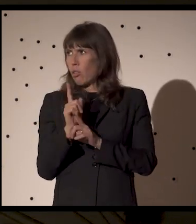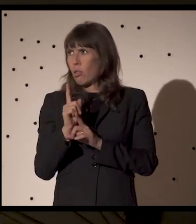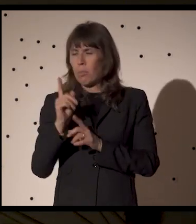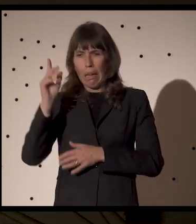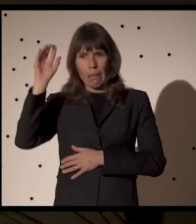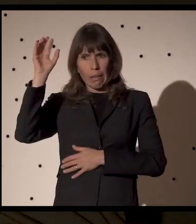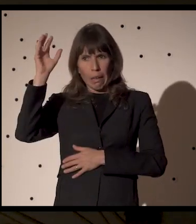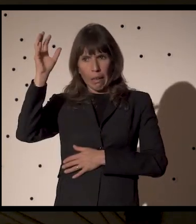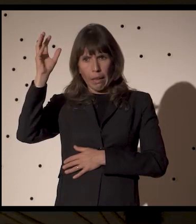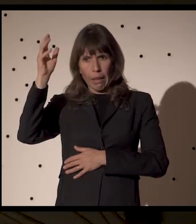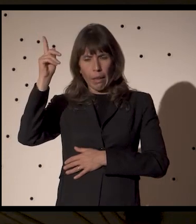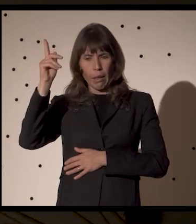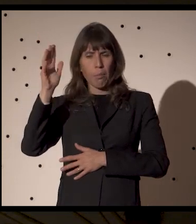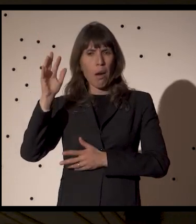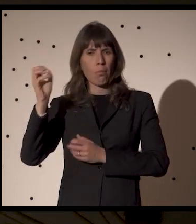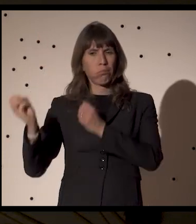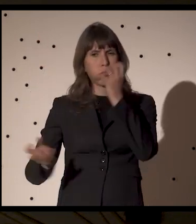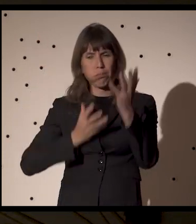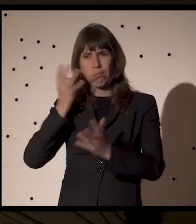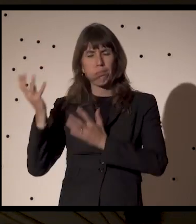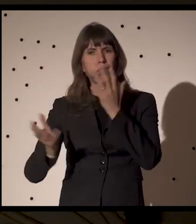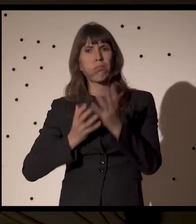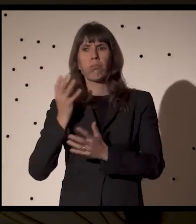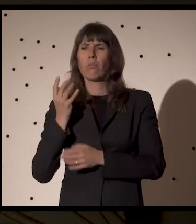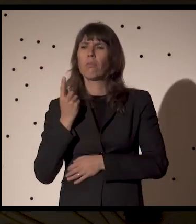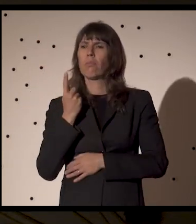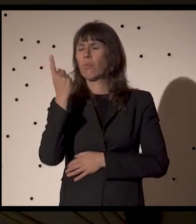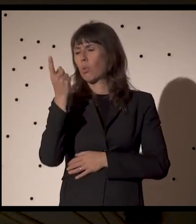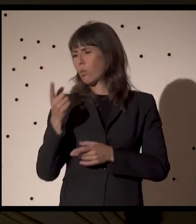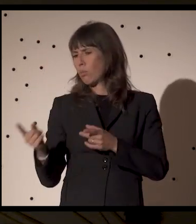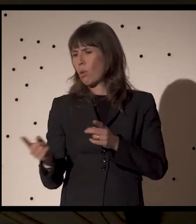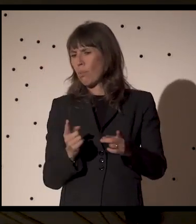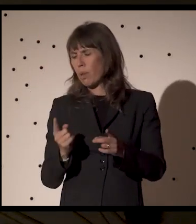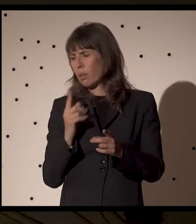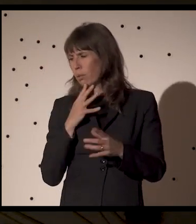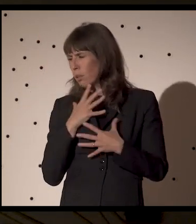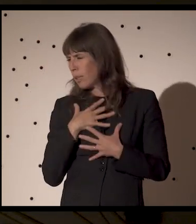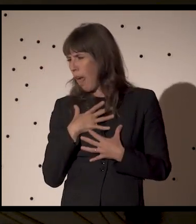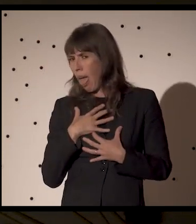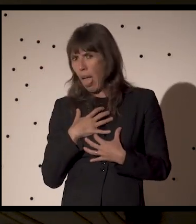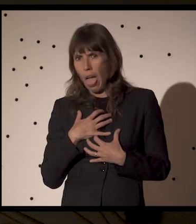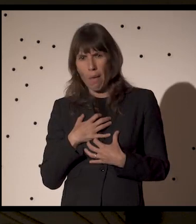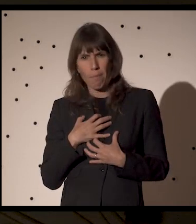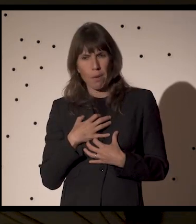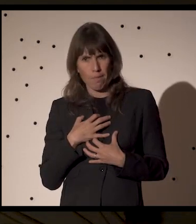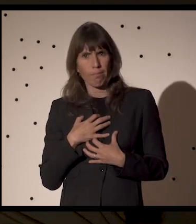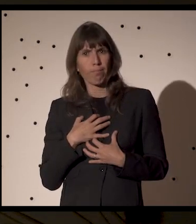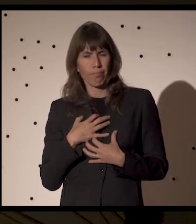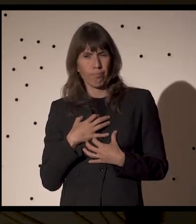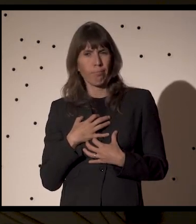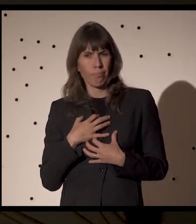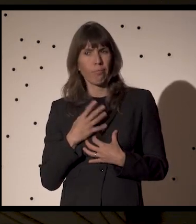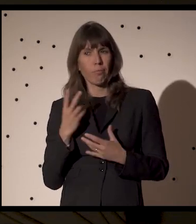paese una un disastro che risuona sinistramente